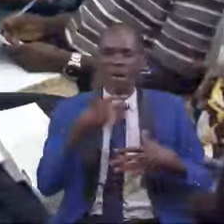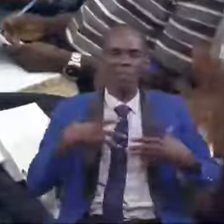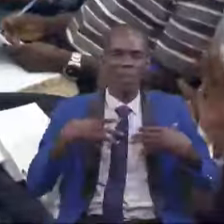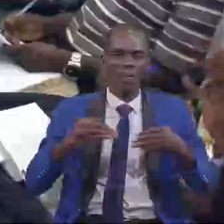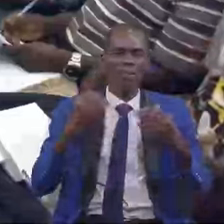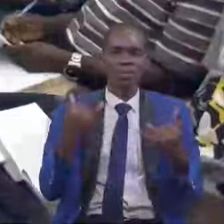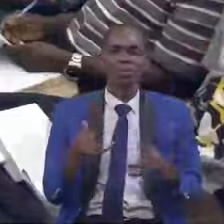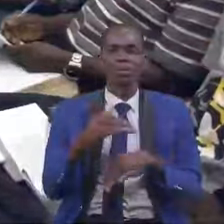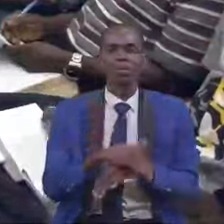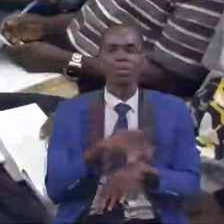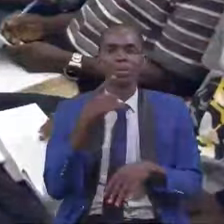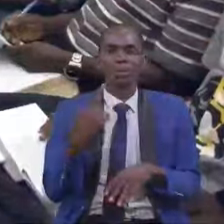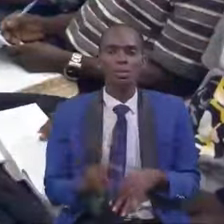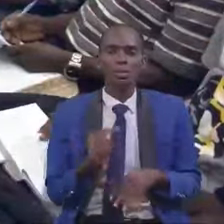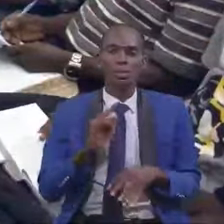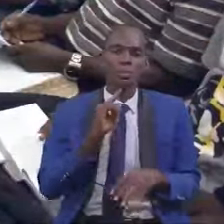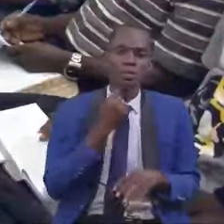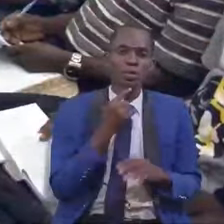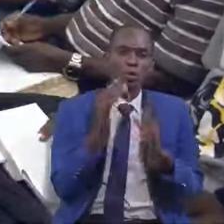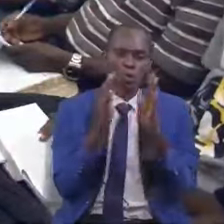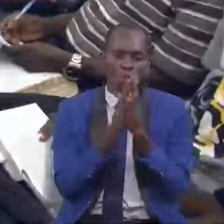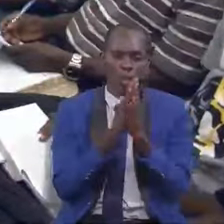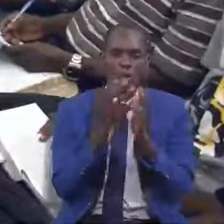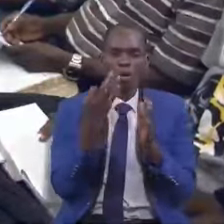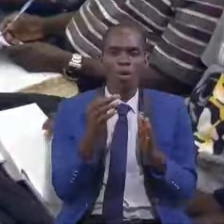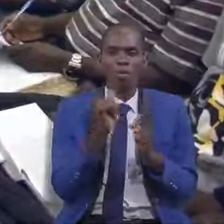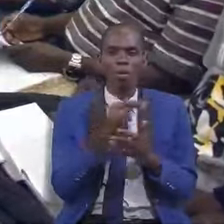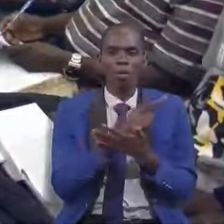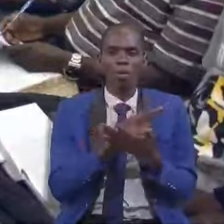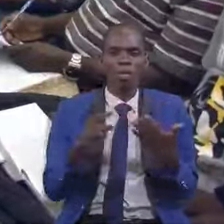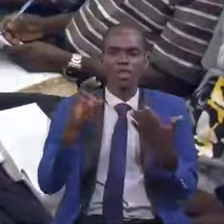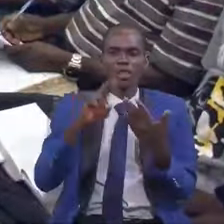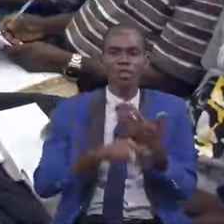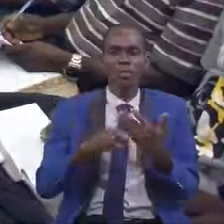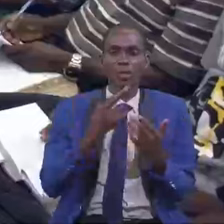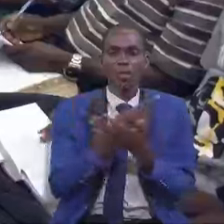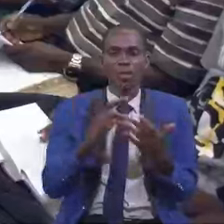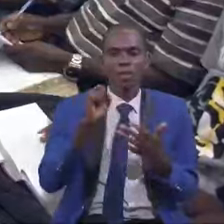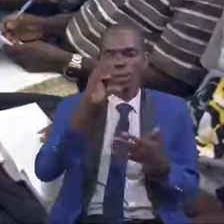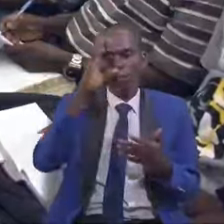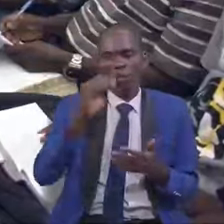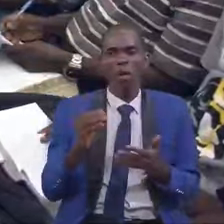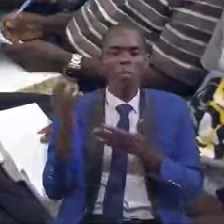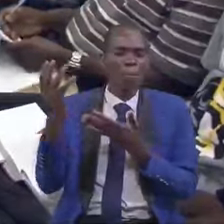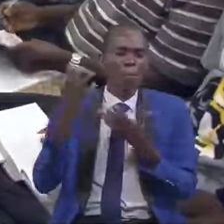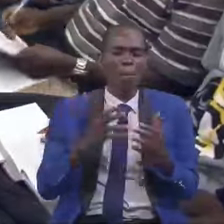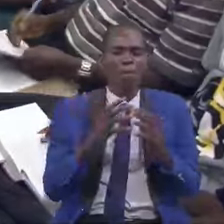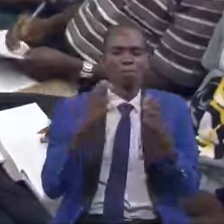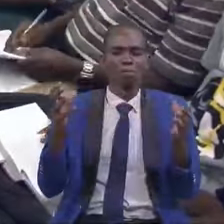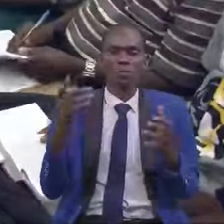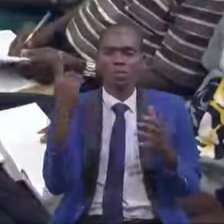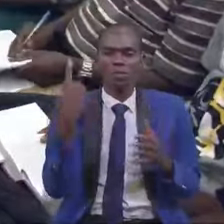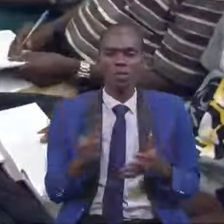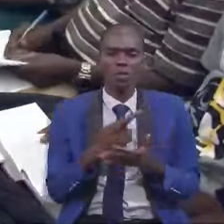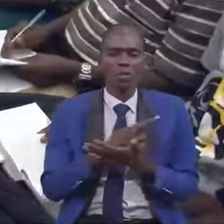La prière fait vente du juste à une grande efficacité. La prière fait vente